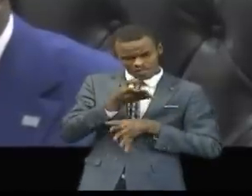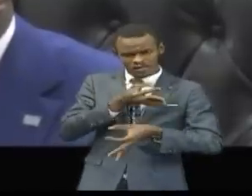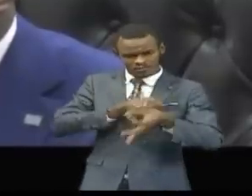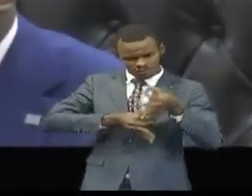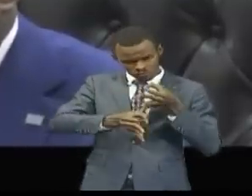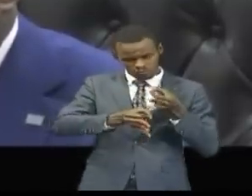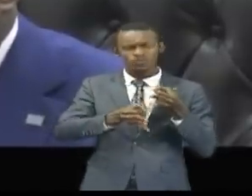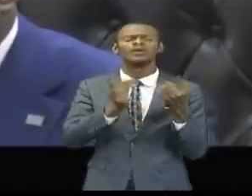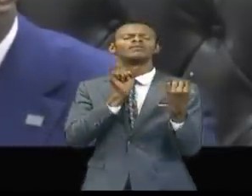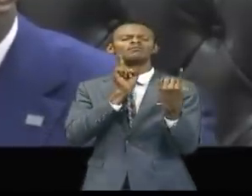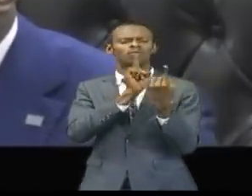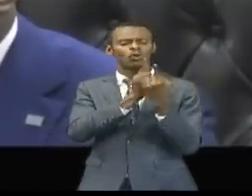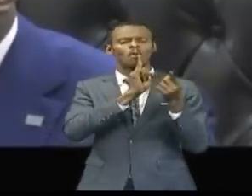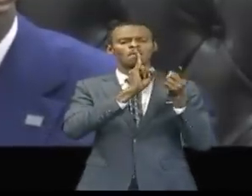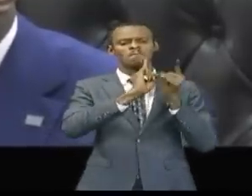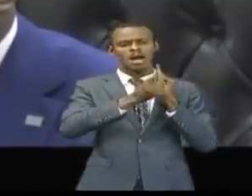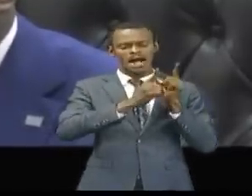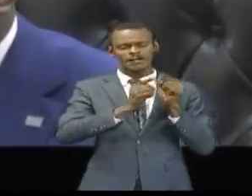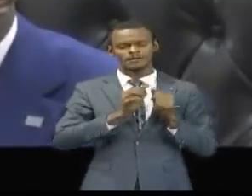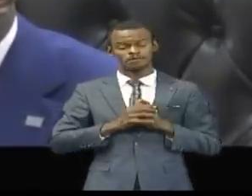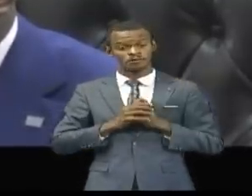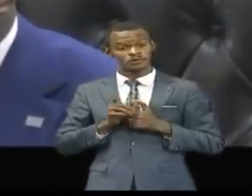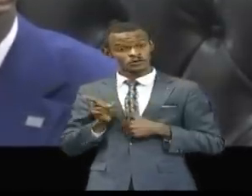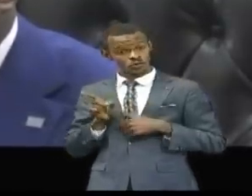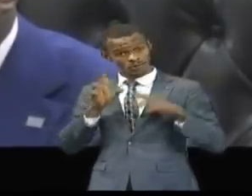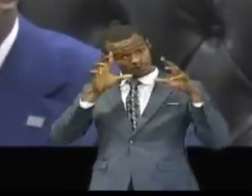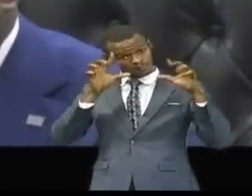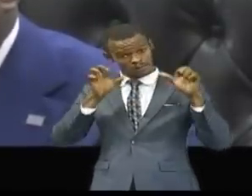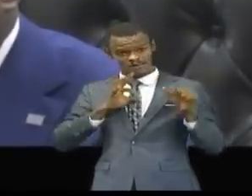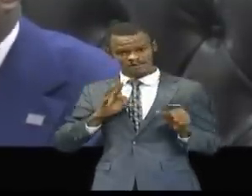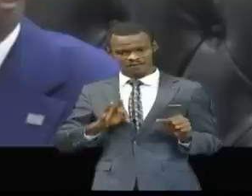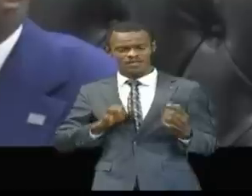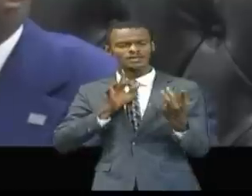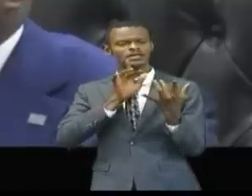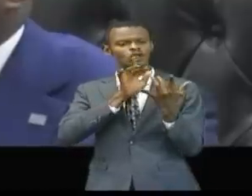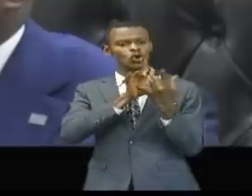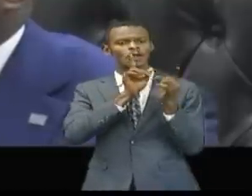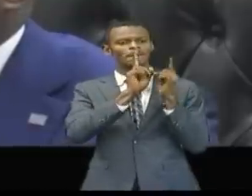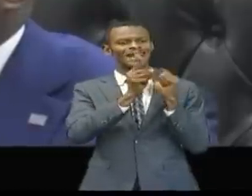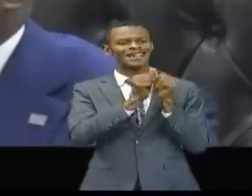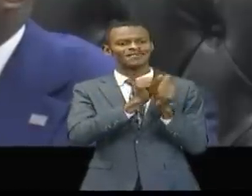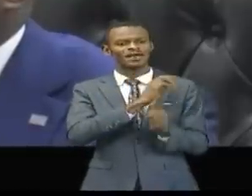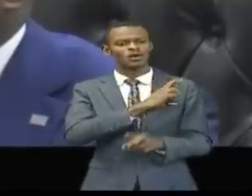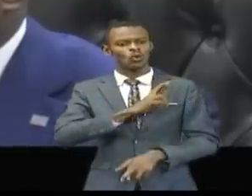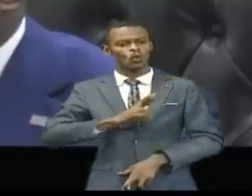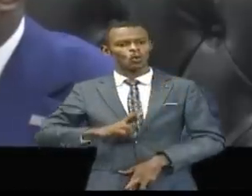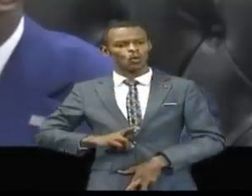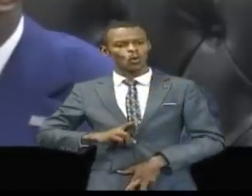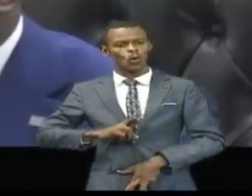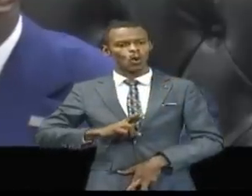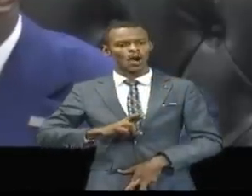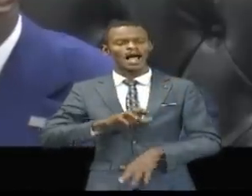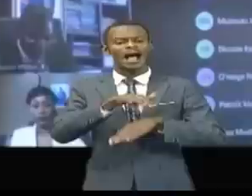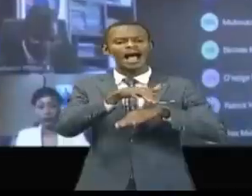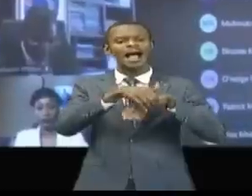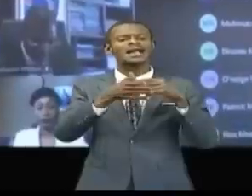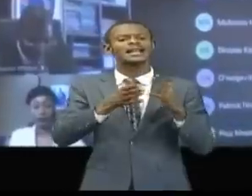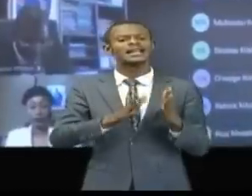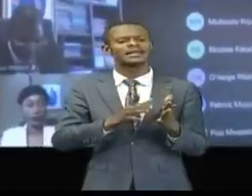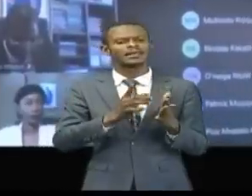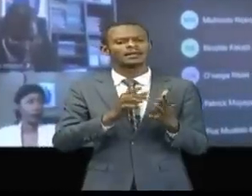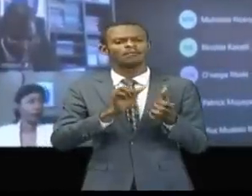question de la préservation des forêts tropicales, ainsi que sur la contribution